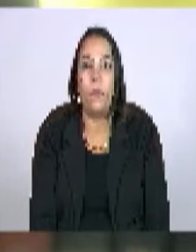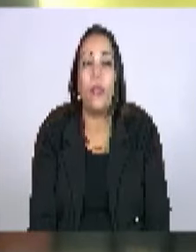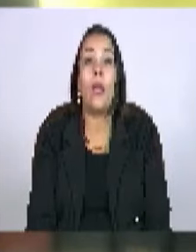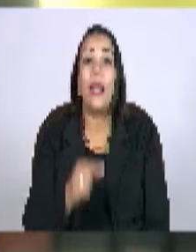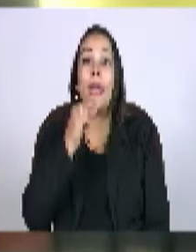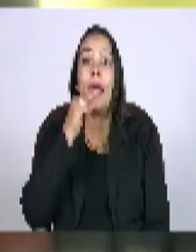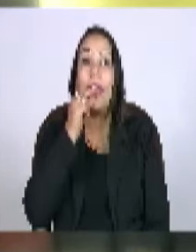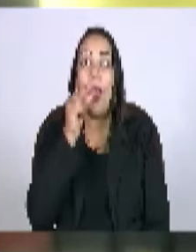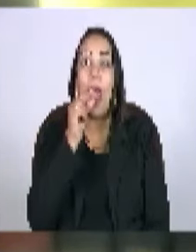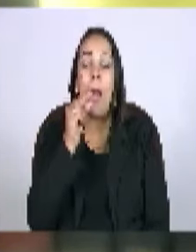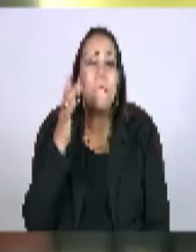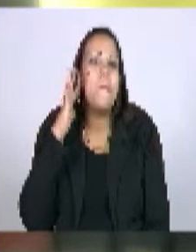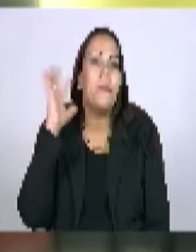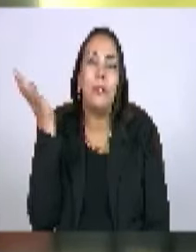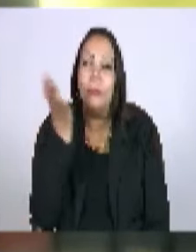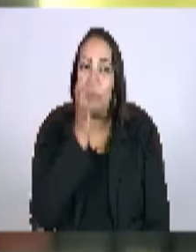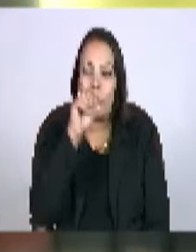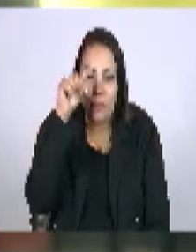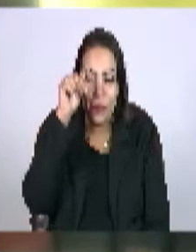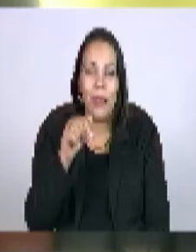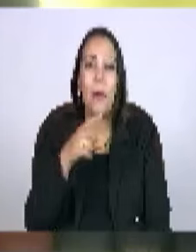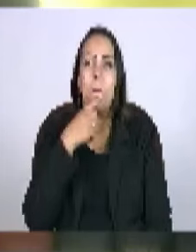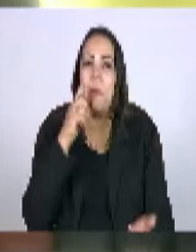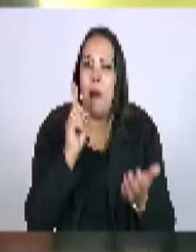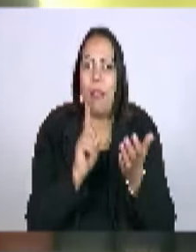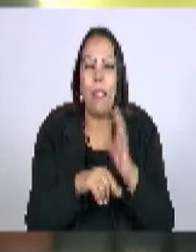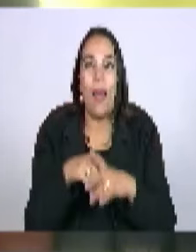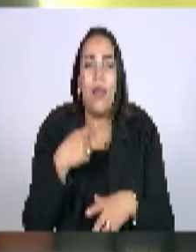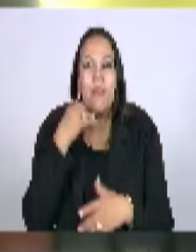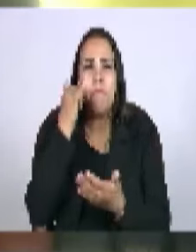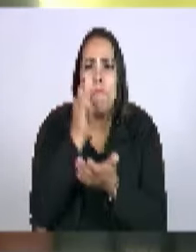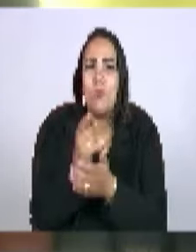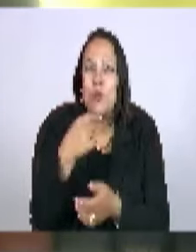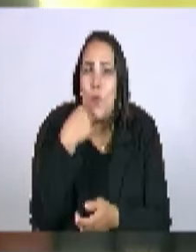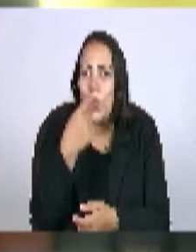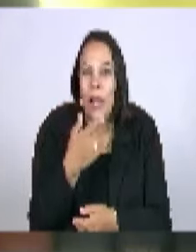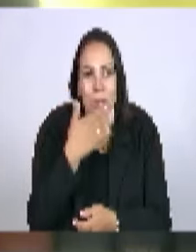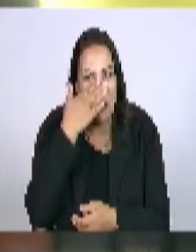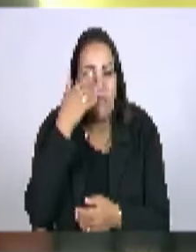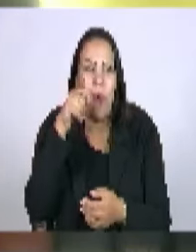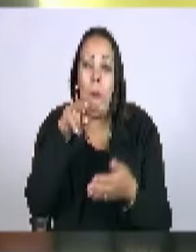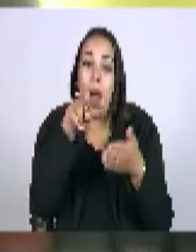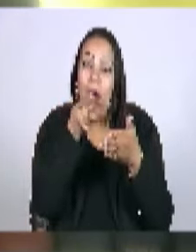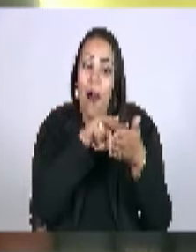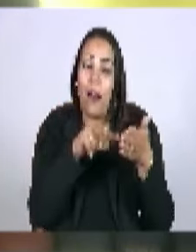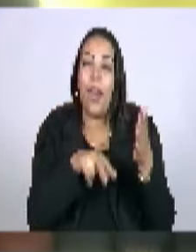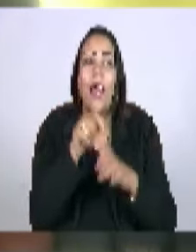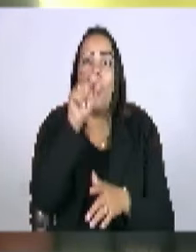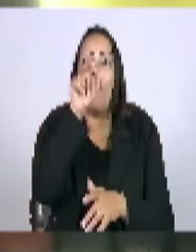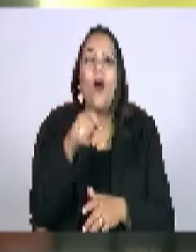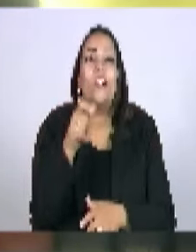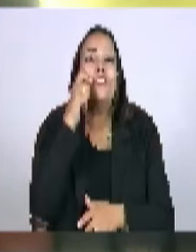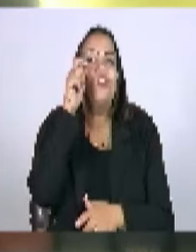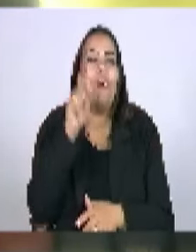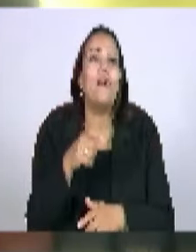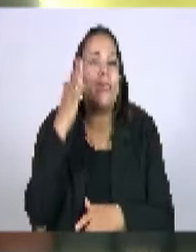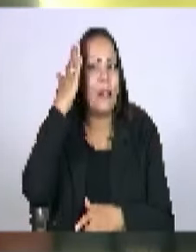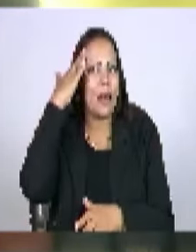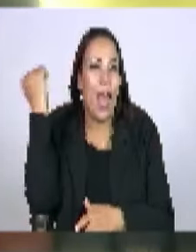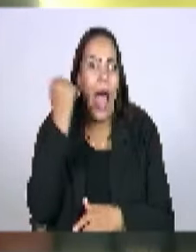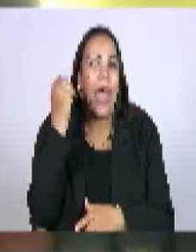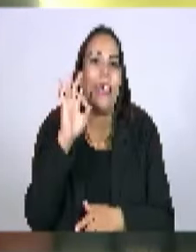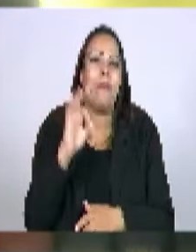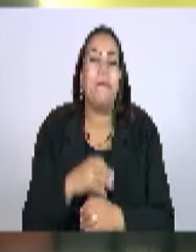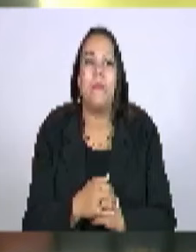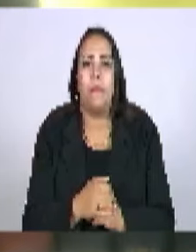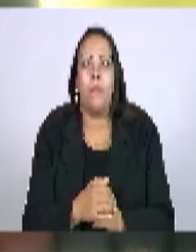قول المقصور في هذه الليله انا الحقي ماعرفش صاحبه انا قريته كقول لاحد الحكماء